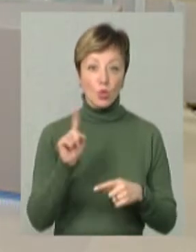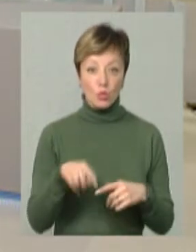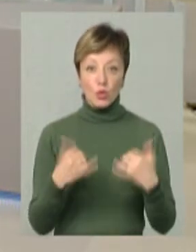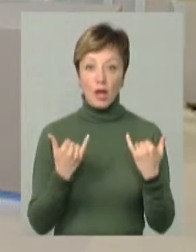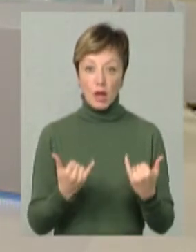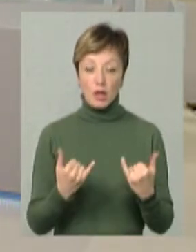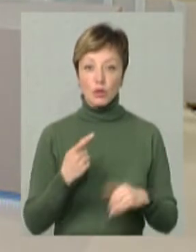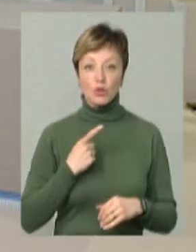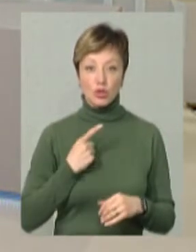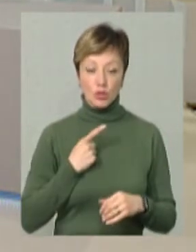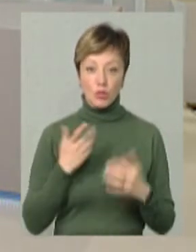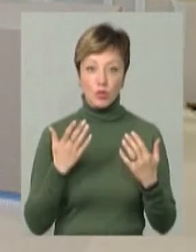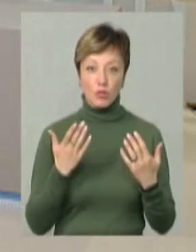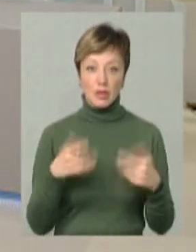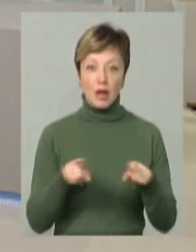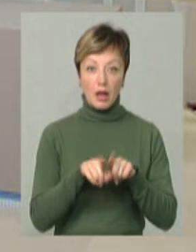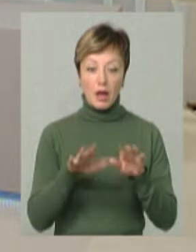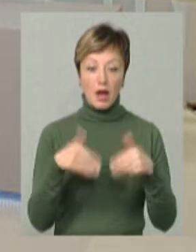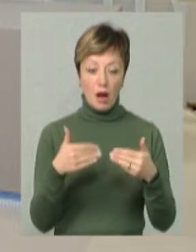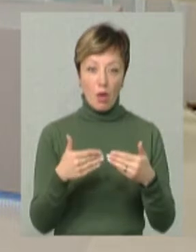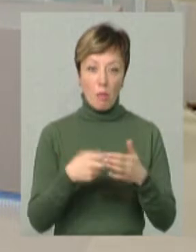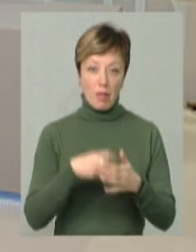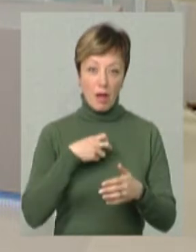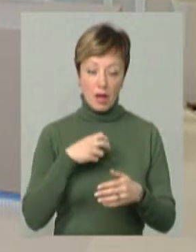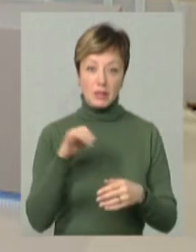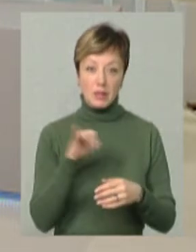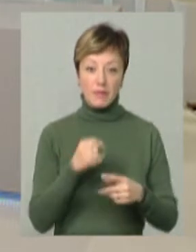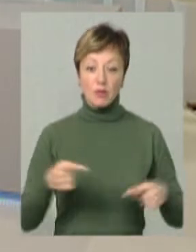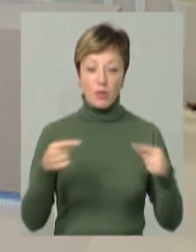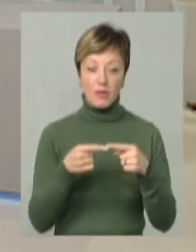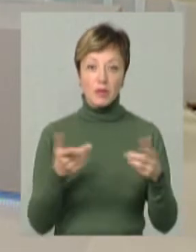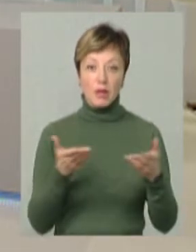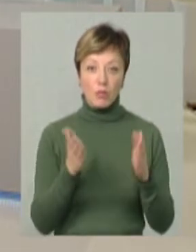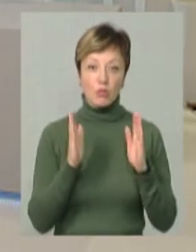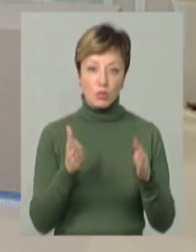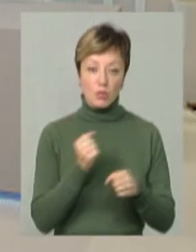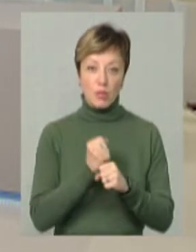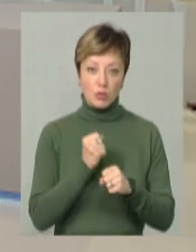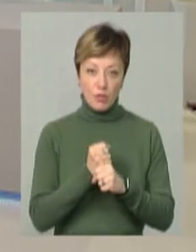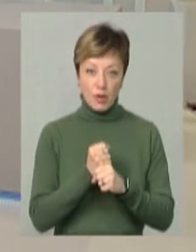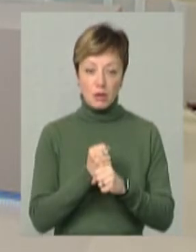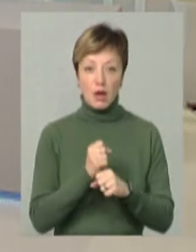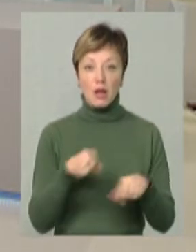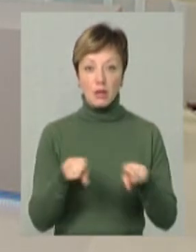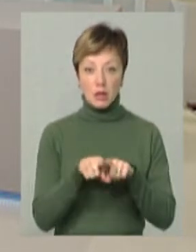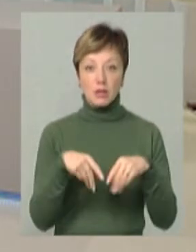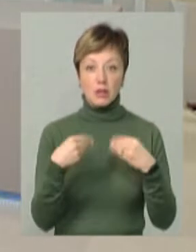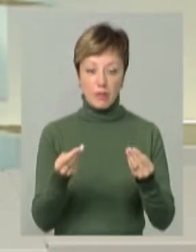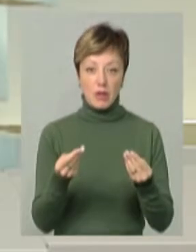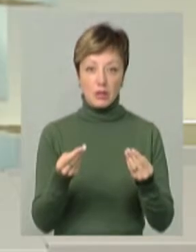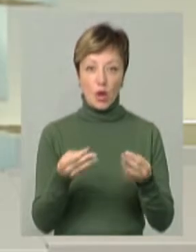наразі очікуємо таких рекомендацій, і відповідно яких ми і будемо працювати, а також